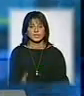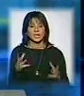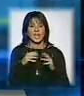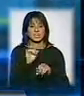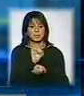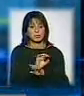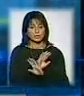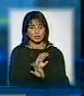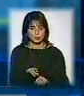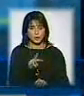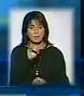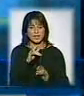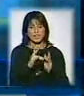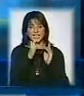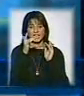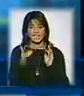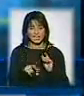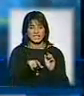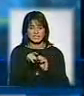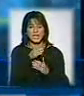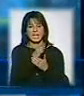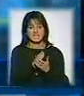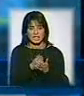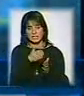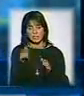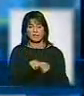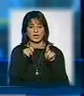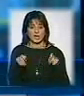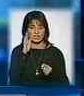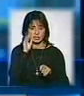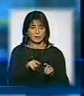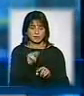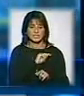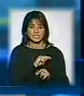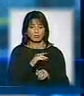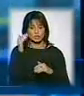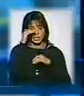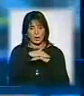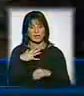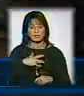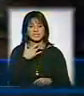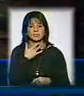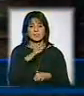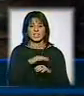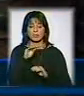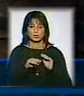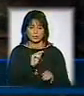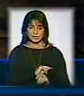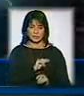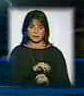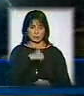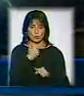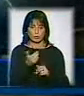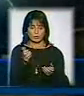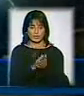ერთიანი პაუზის შემდეგ დღეს მეტეხის ხიდი და მიმდებარე გზა ნაწილობრივ ცალმხრივად გაიხსნება. მიმდინარე სამუშაოებს გვიან ღამით თბილისის მერი და კეთილმოწყობის სამსახურის